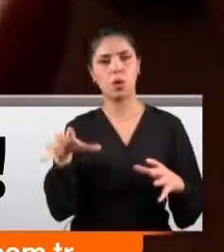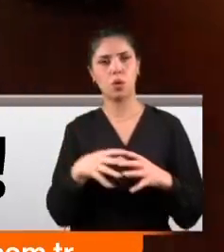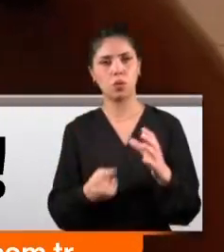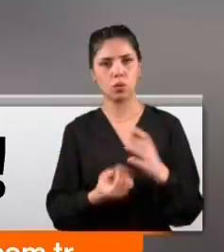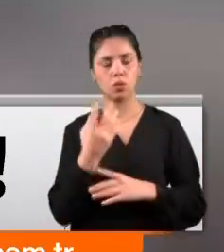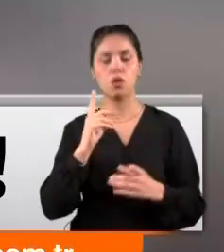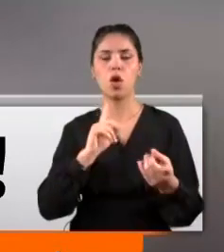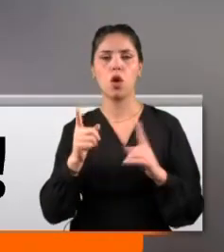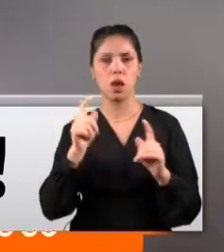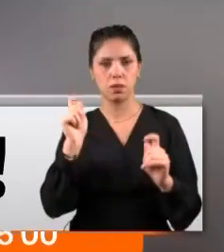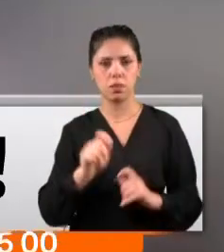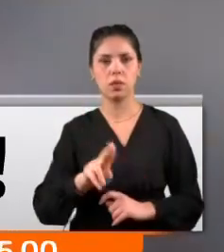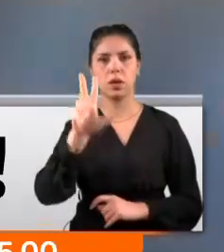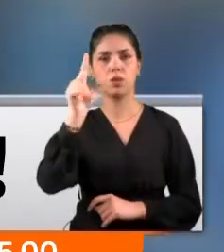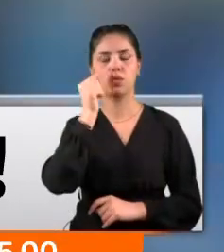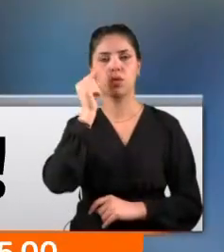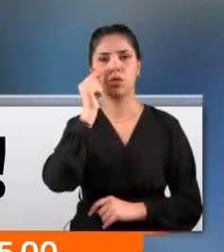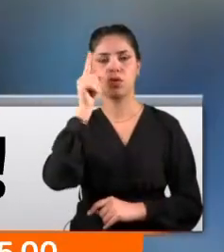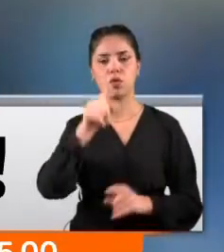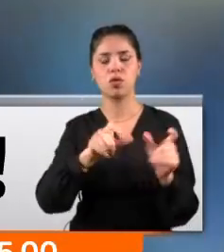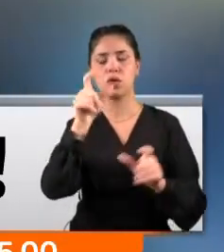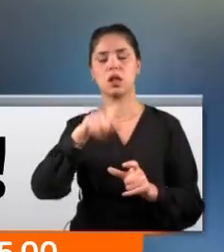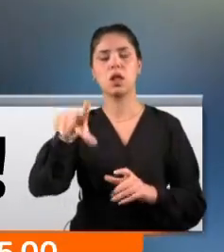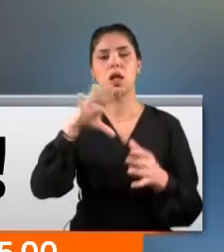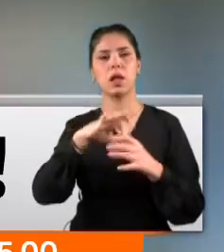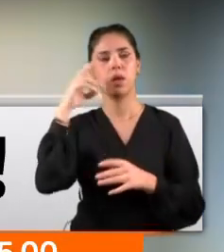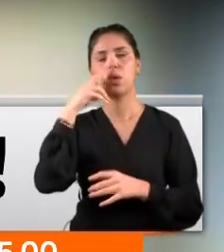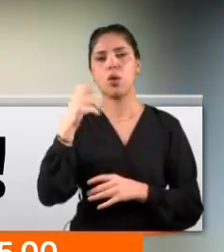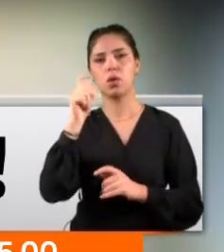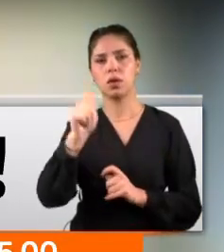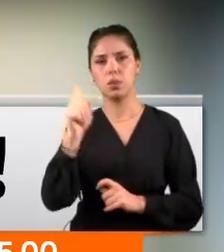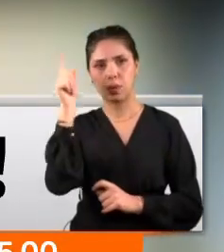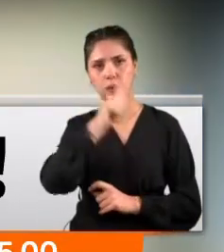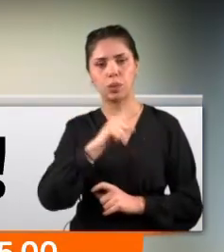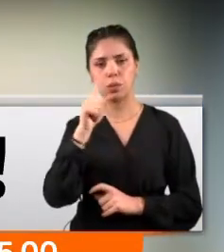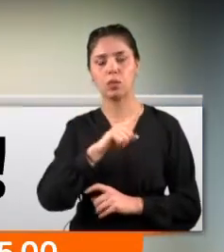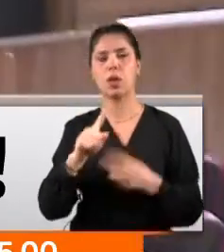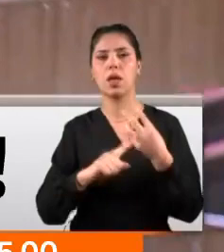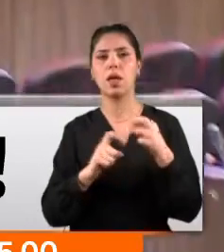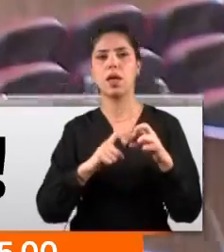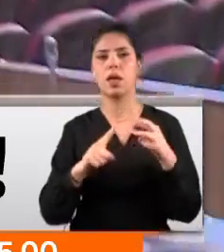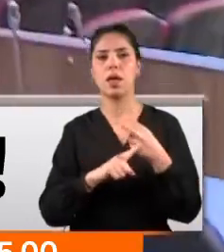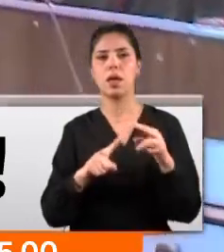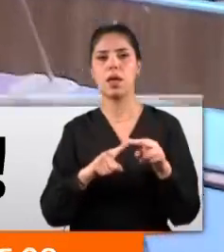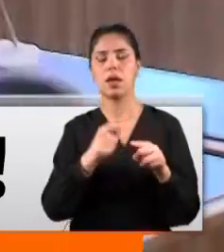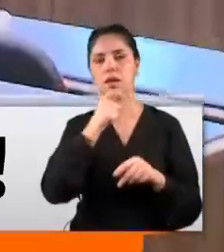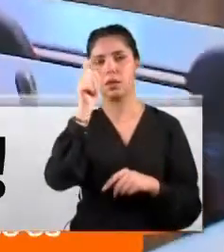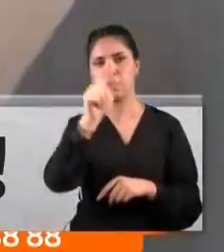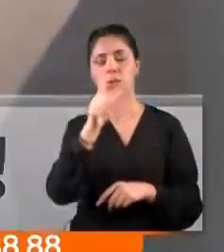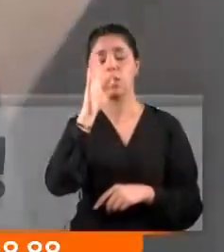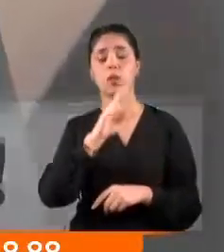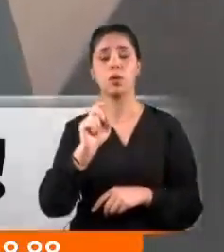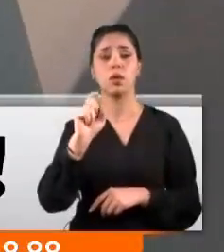kurmak, yönetmek ve 73 kişiye karşı nitelikli dolandırıcılık suçlarından örgüt lideri Eren Koç'u 479 yıl